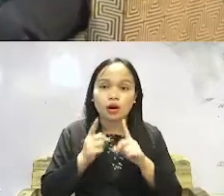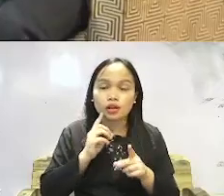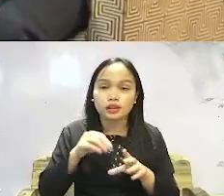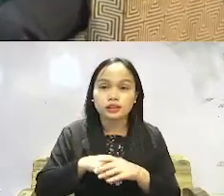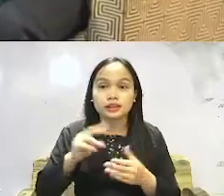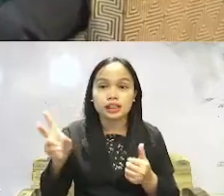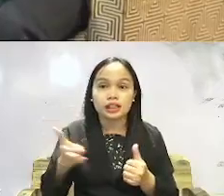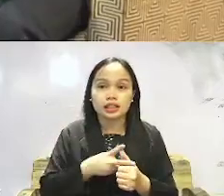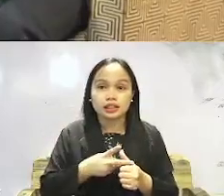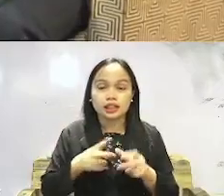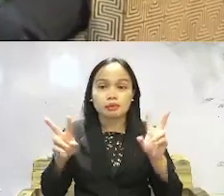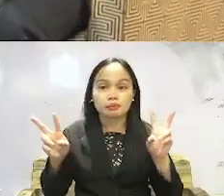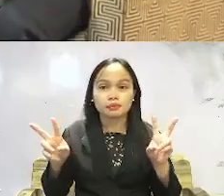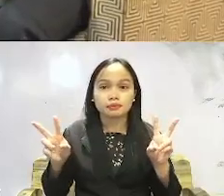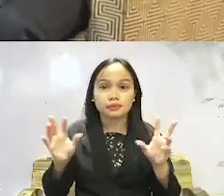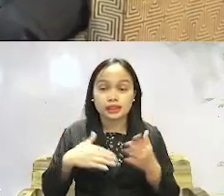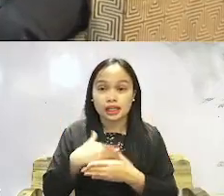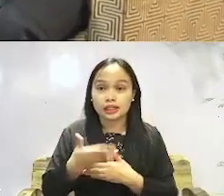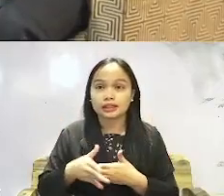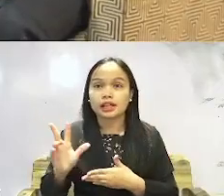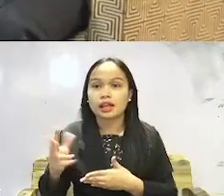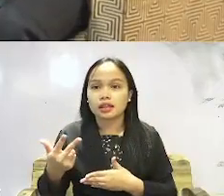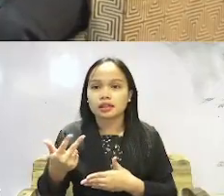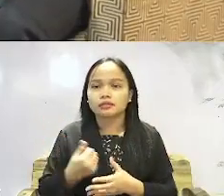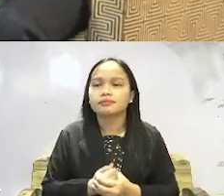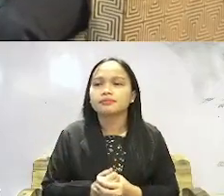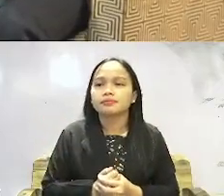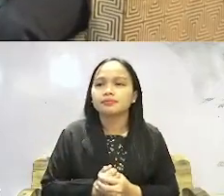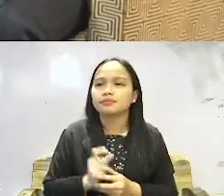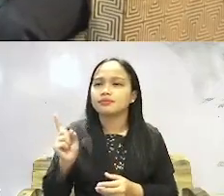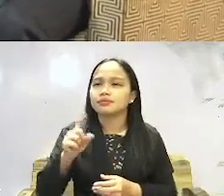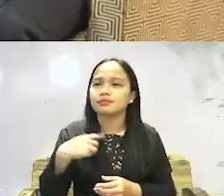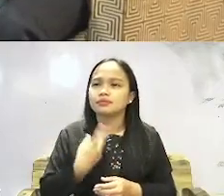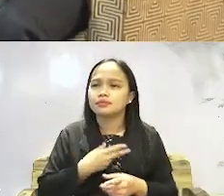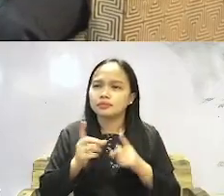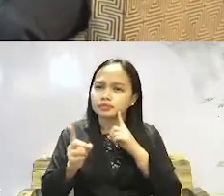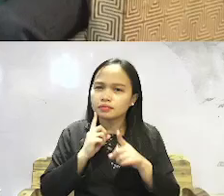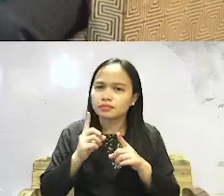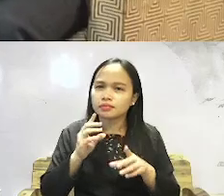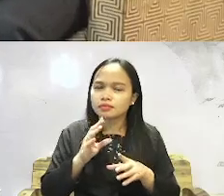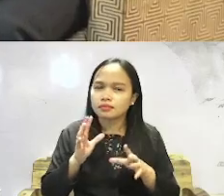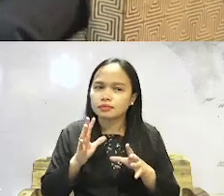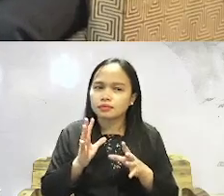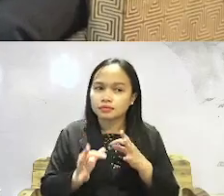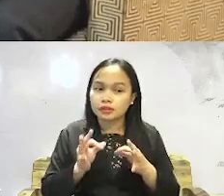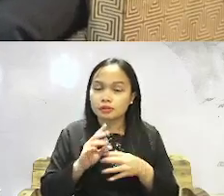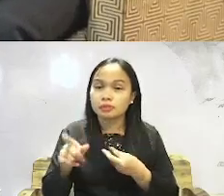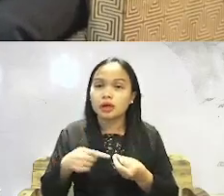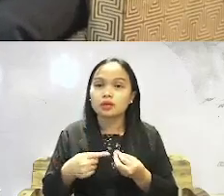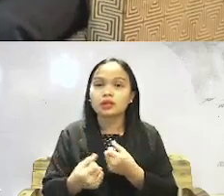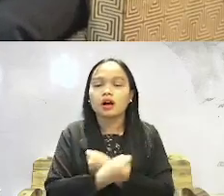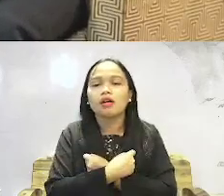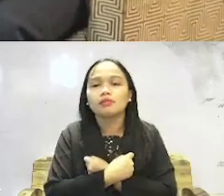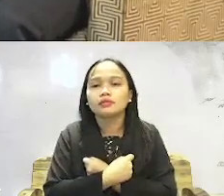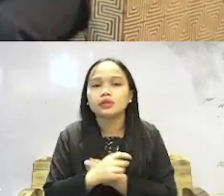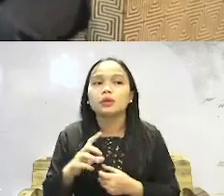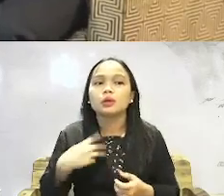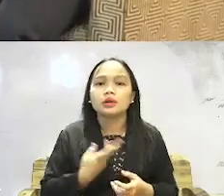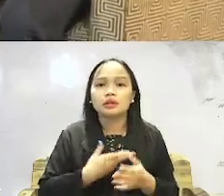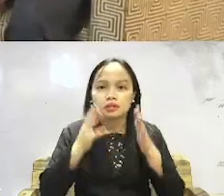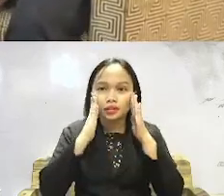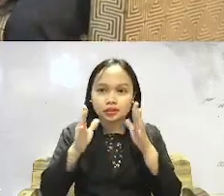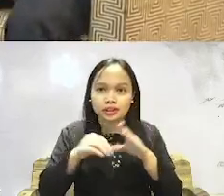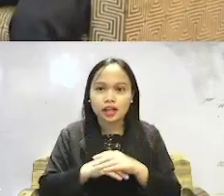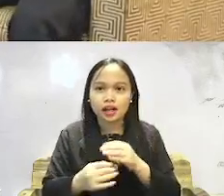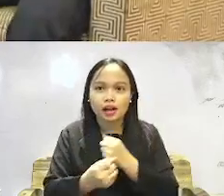second episode. And then, nung pangatlo, ito na nga, yung sinasabi na pagdating sa pagmamahal, ito na, nagfo-focus na dun sa